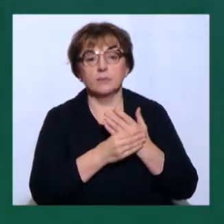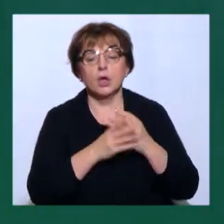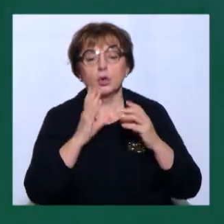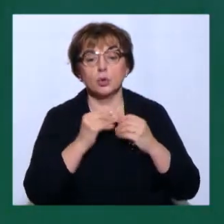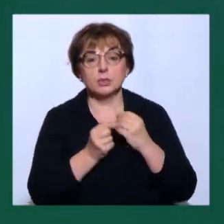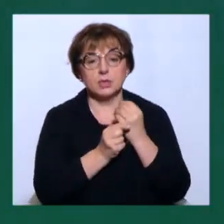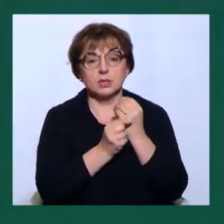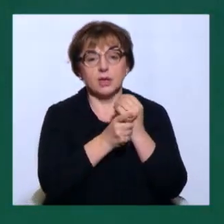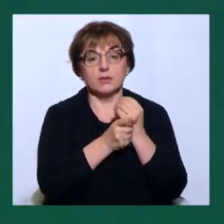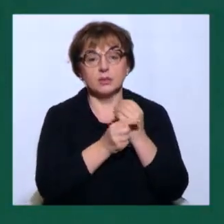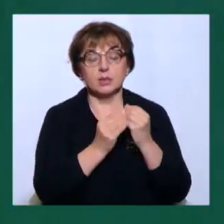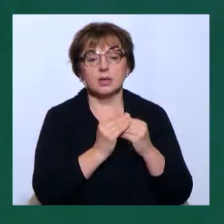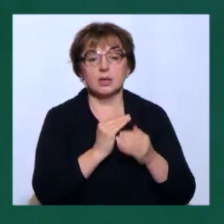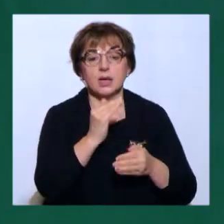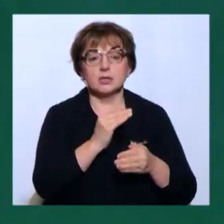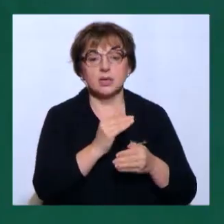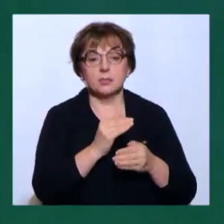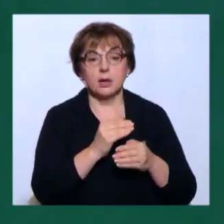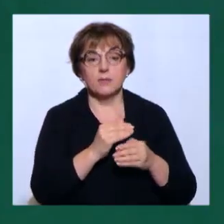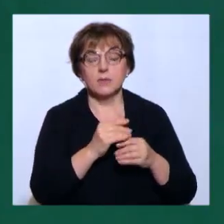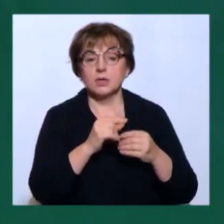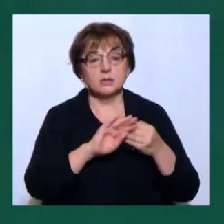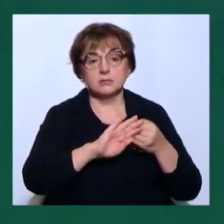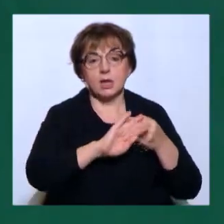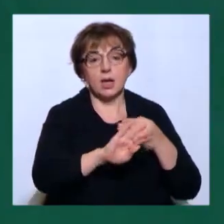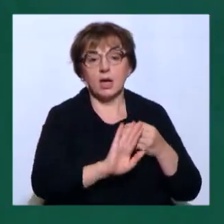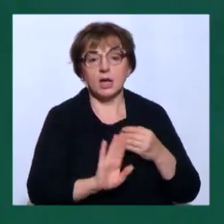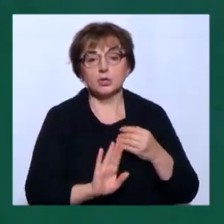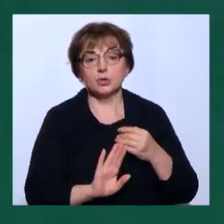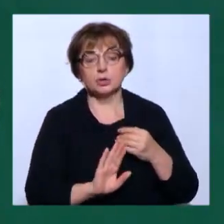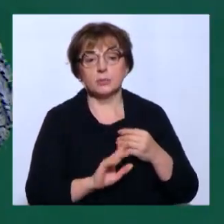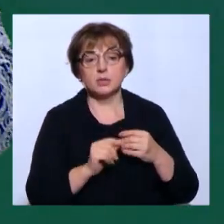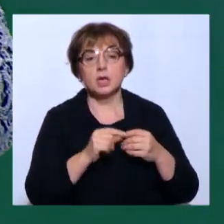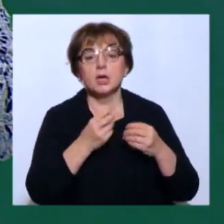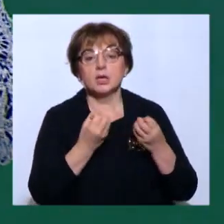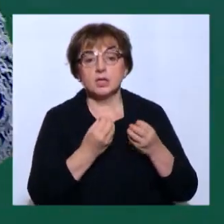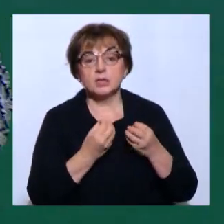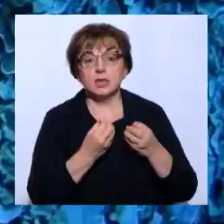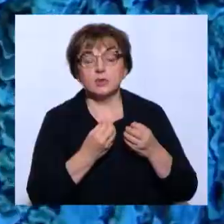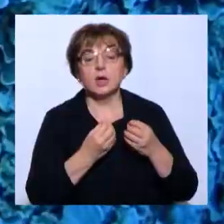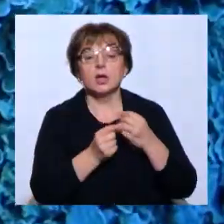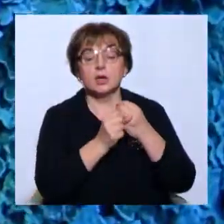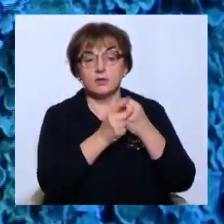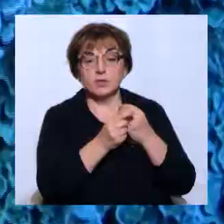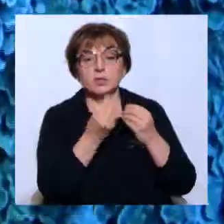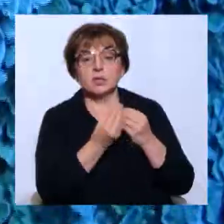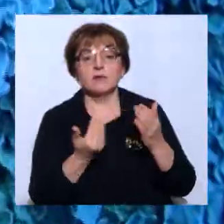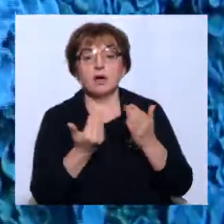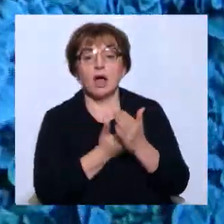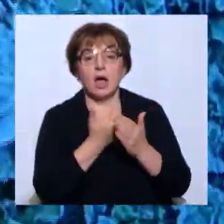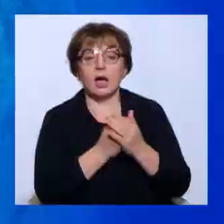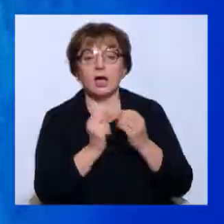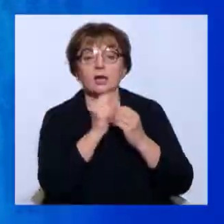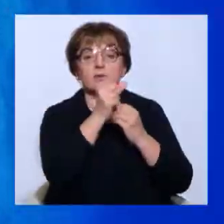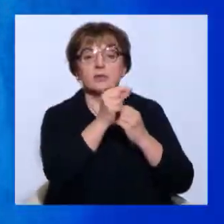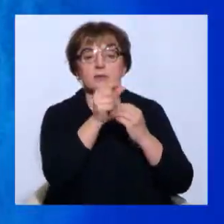კვირტი გამოეზრდება, უმეტესად არ შორდება ეს კვირტი, შემდეგ კვირტი უკვე ახალ კვირტებს იყენებს და